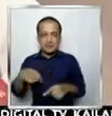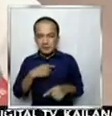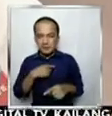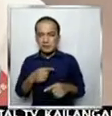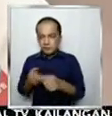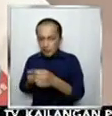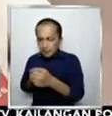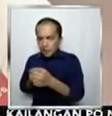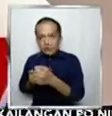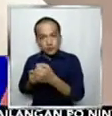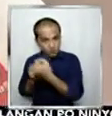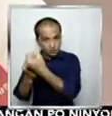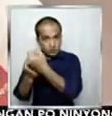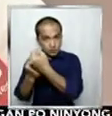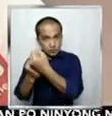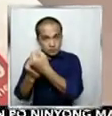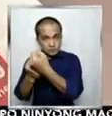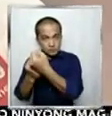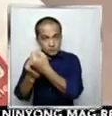kami.